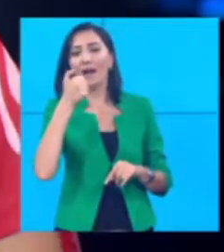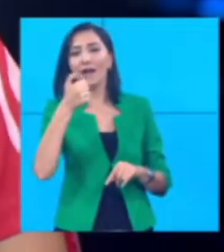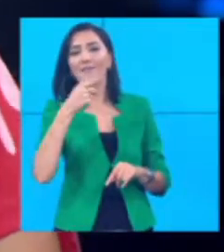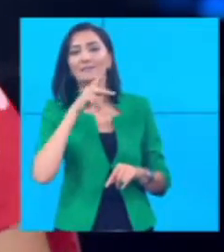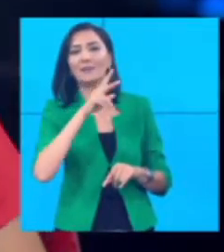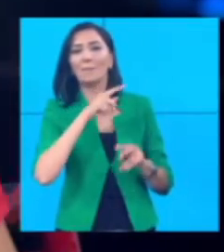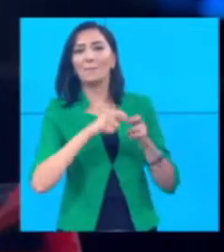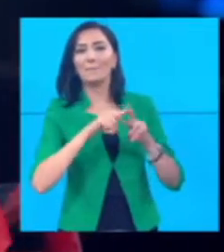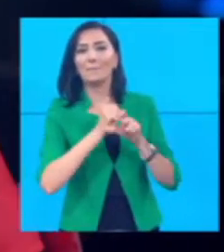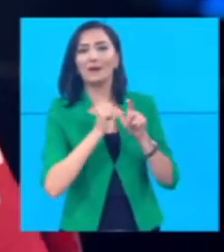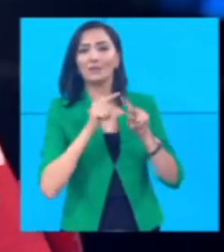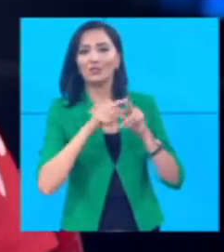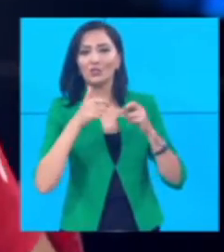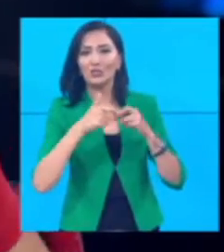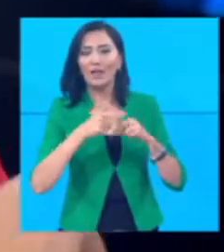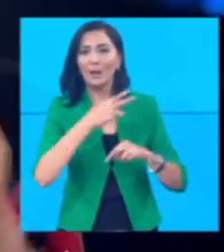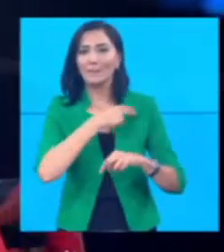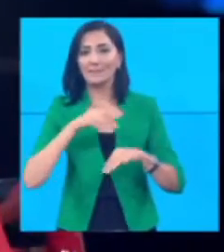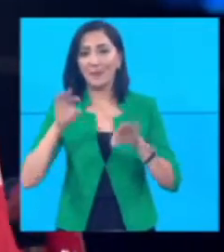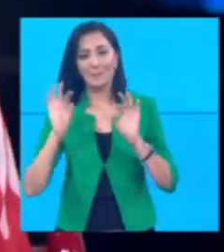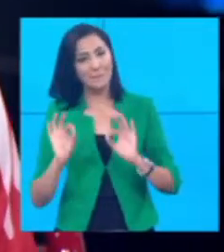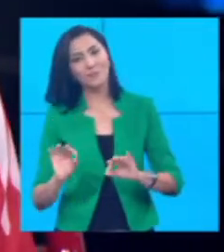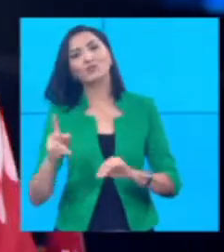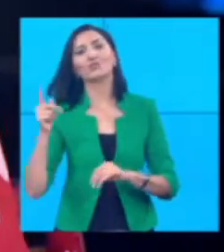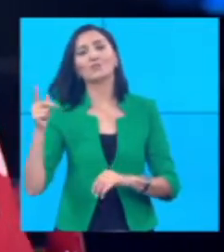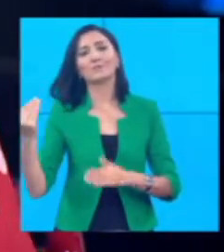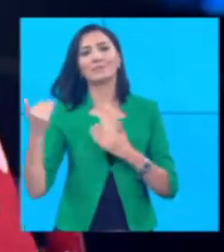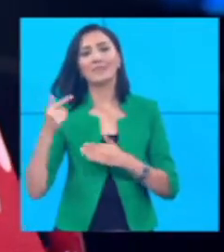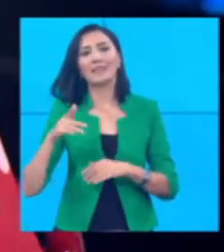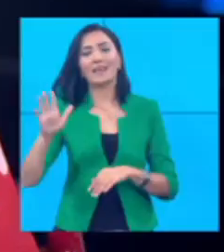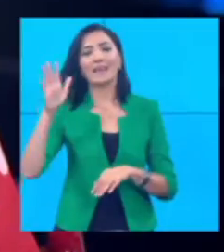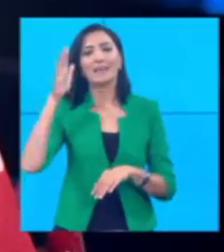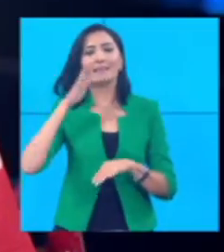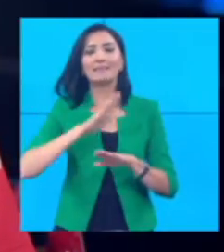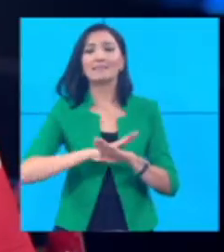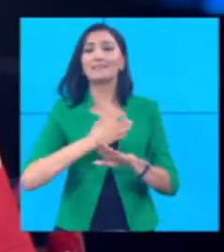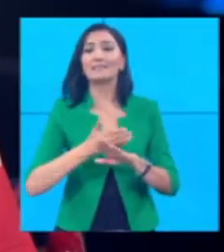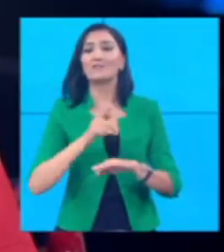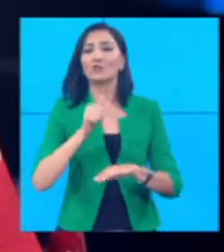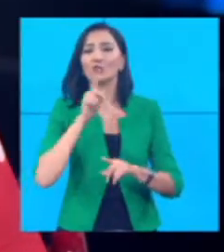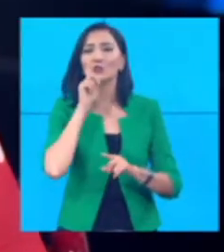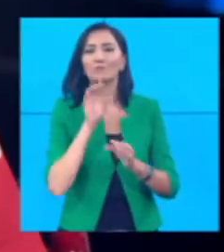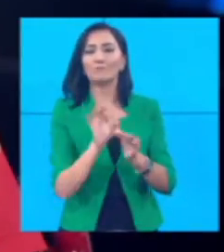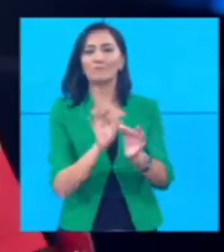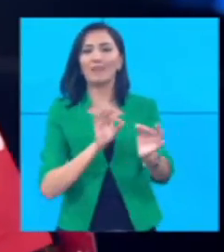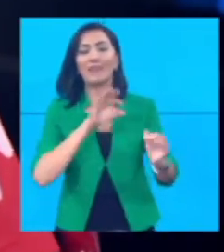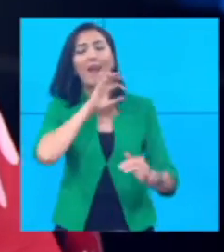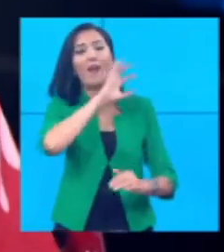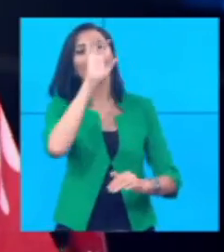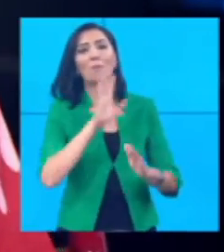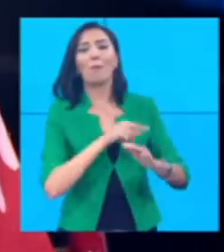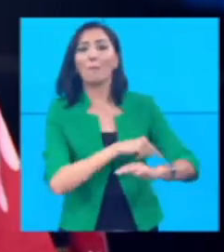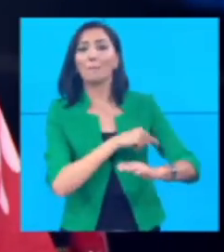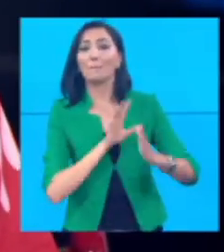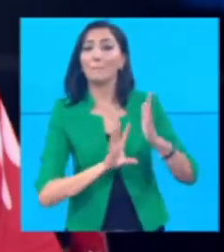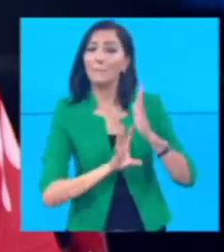başladım. Bağcılar Belediyesi katkısıyla. İşte İsviçre'de 100 metrede Avrupa